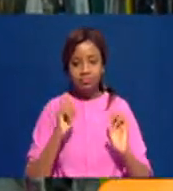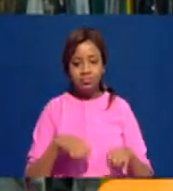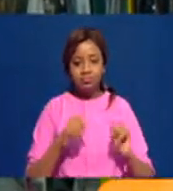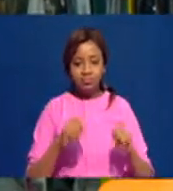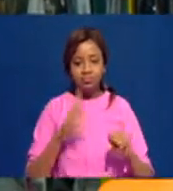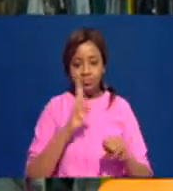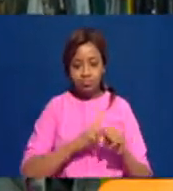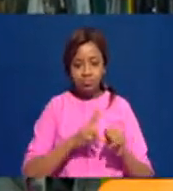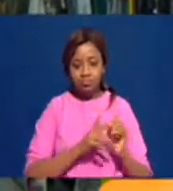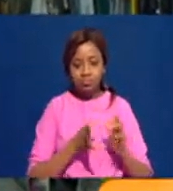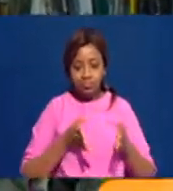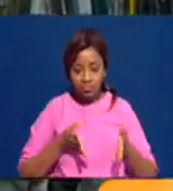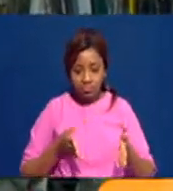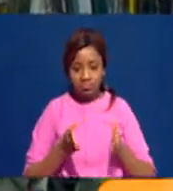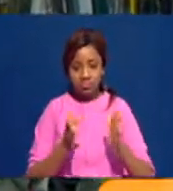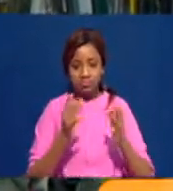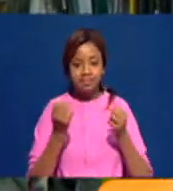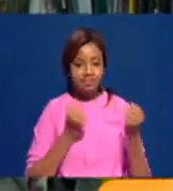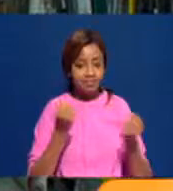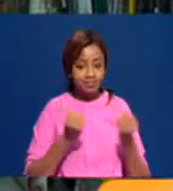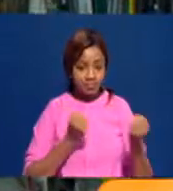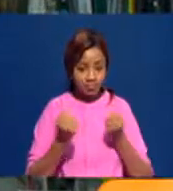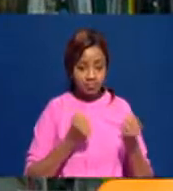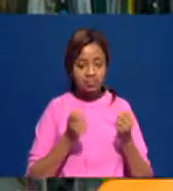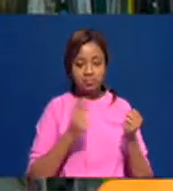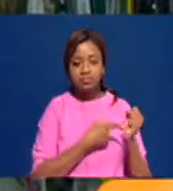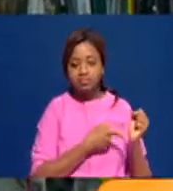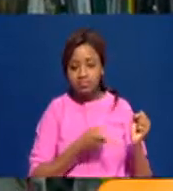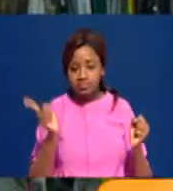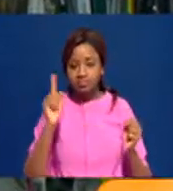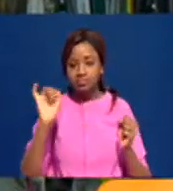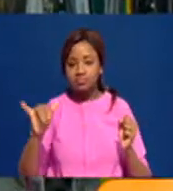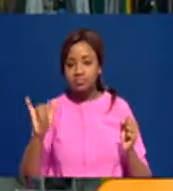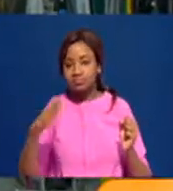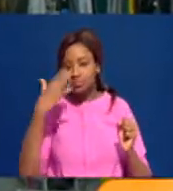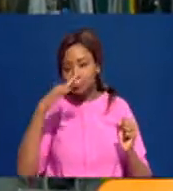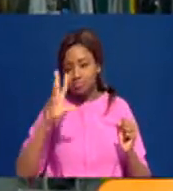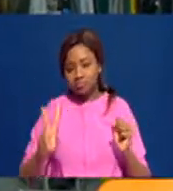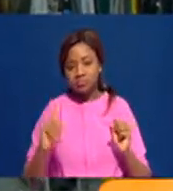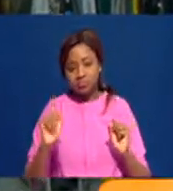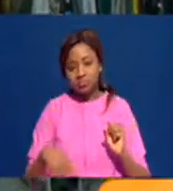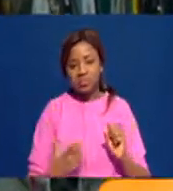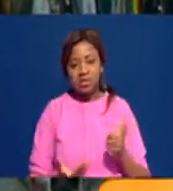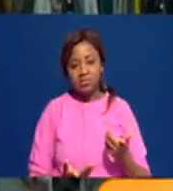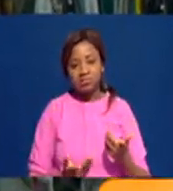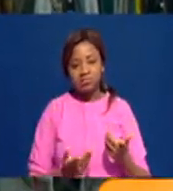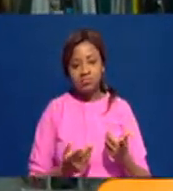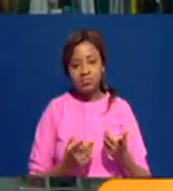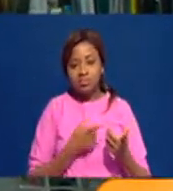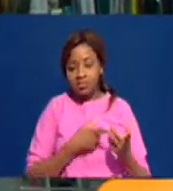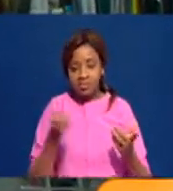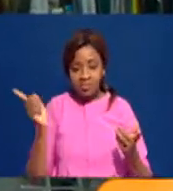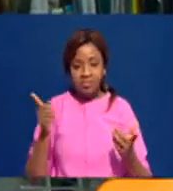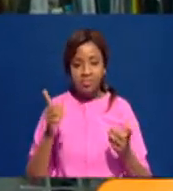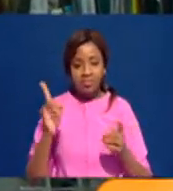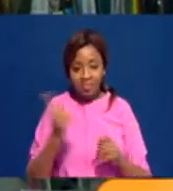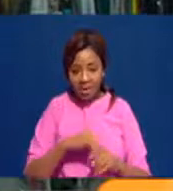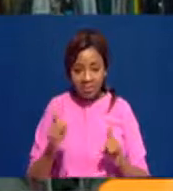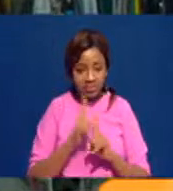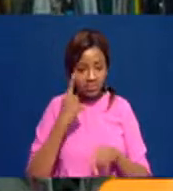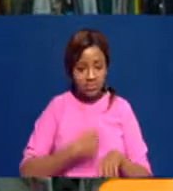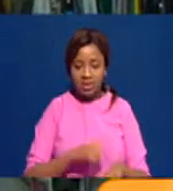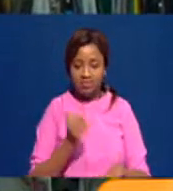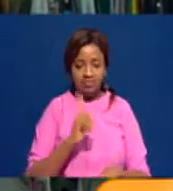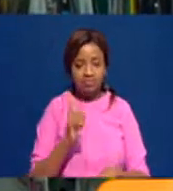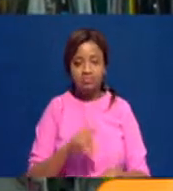kutumia barabara ini, inde ni unenda kama siku mbili, ama a day. So, nikiamua natoka